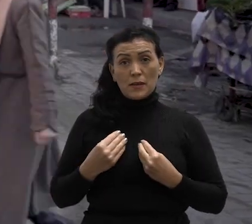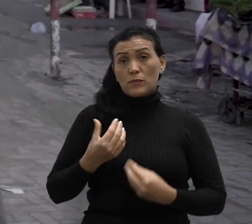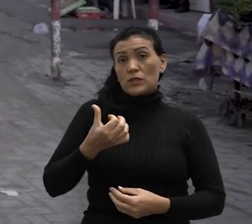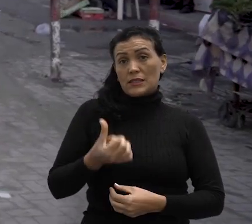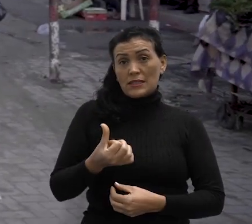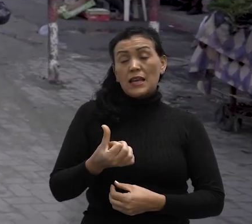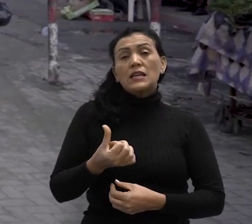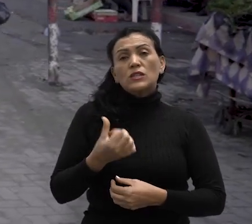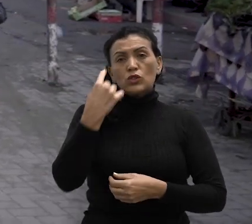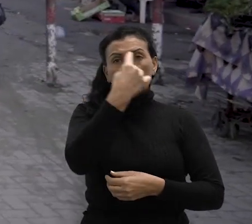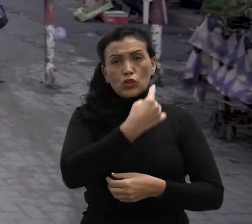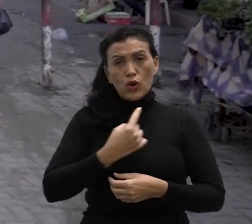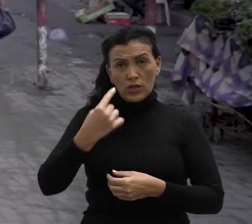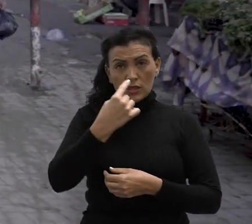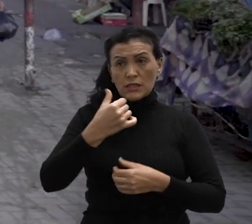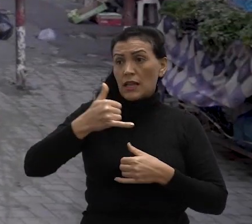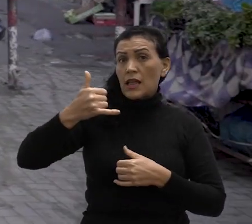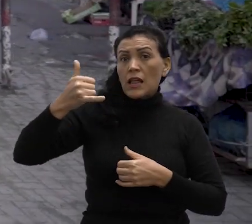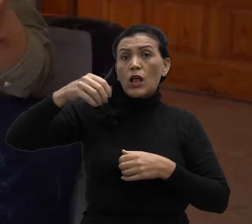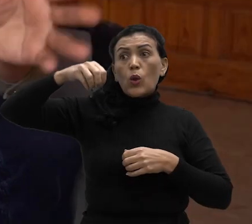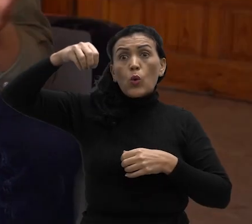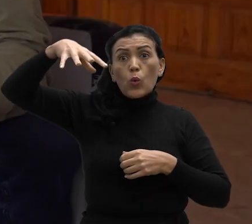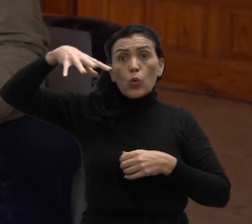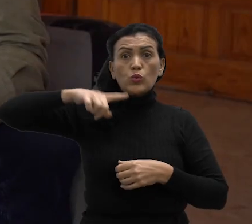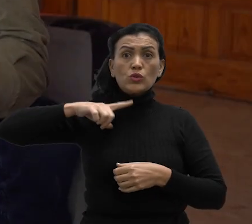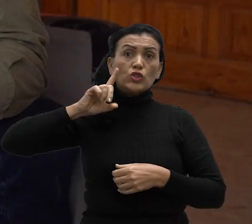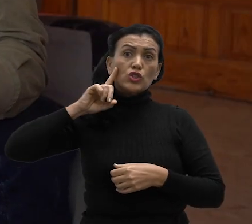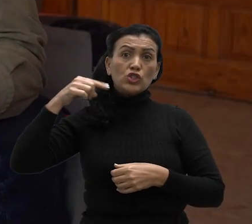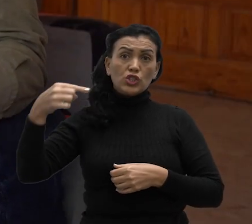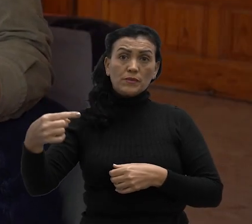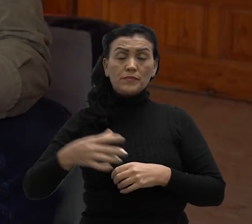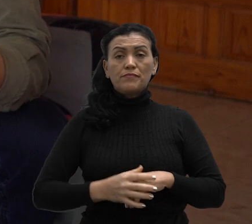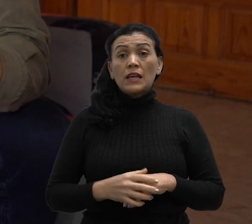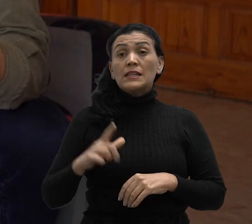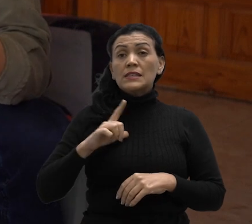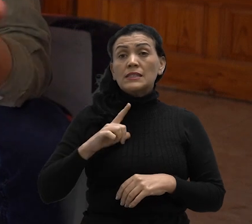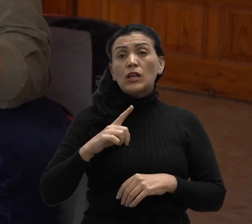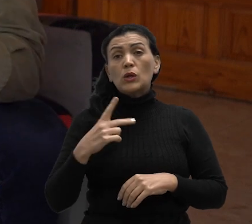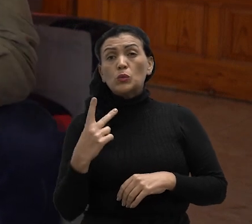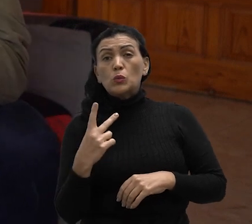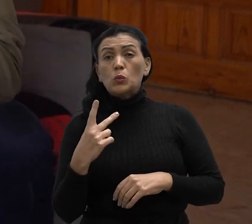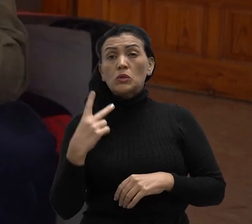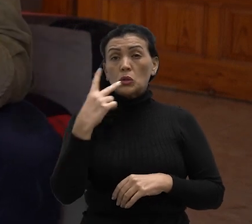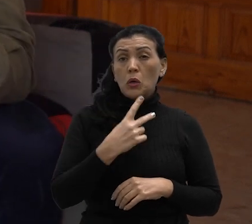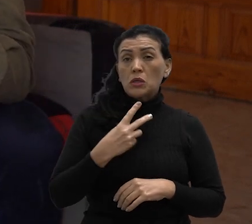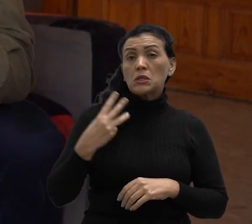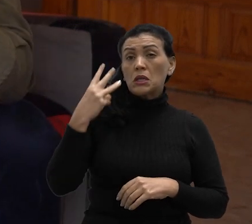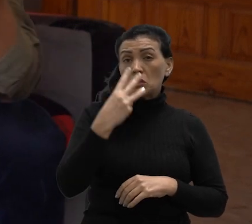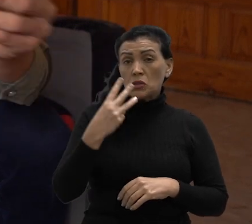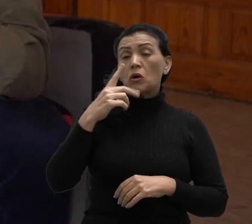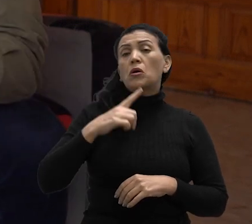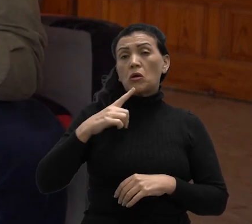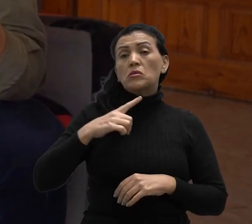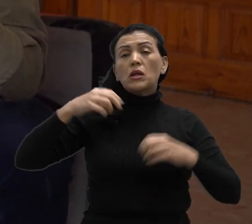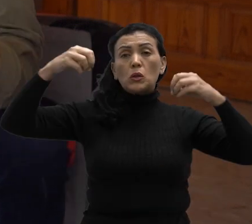الكهرباء ما بتيجيش عندنا الا 6 ساعات، و6 ساعات يا دوب تيجي تكتمل فيهم، ما بتيجيش ال6 ساعات خالص، يعني كبيهم يجيبوها في اليوم طول اليوم، تضل